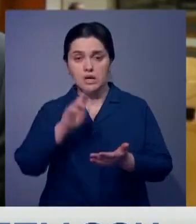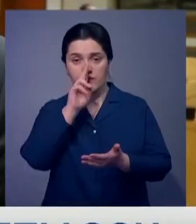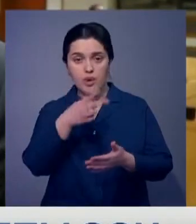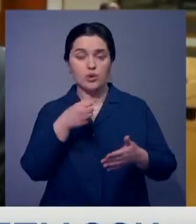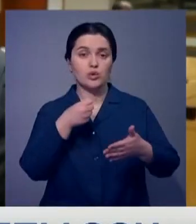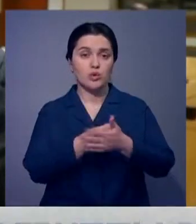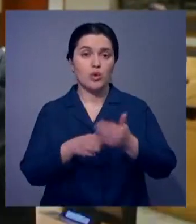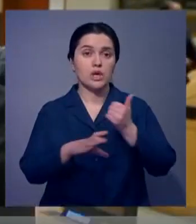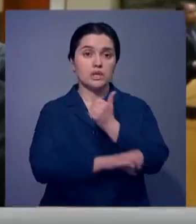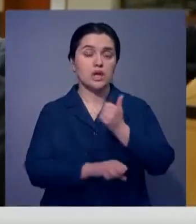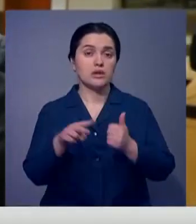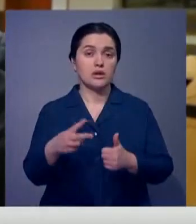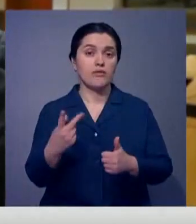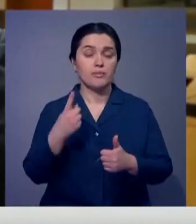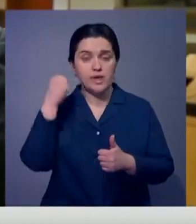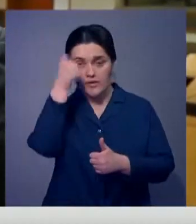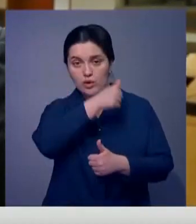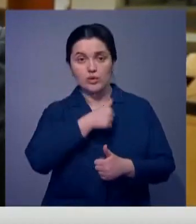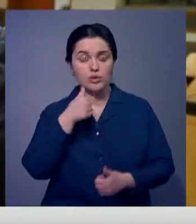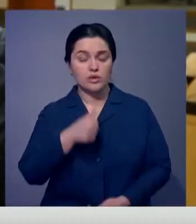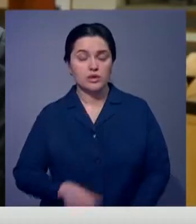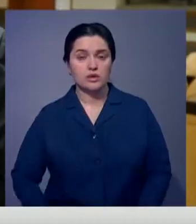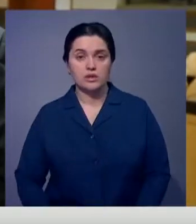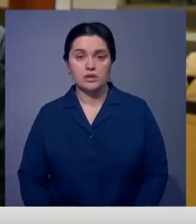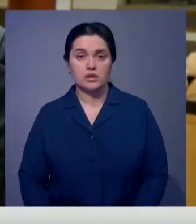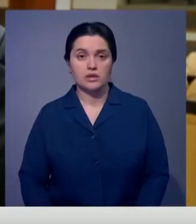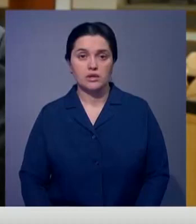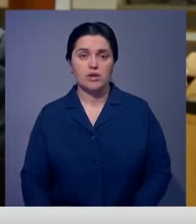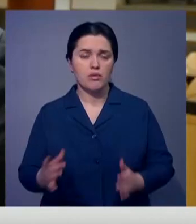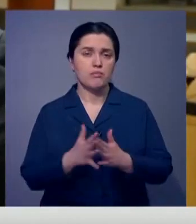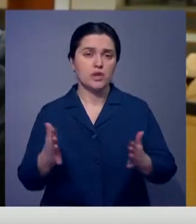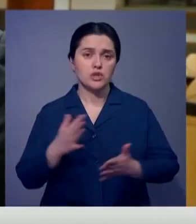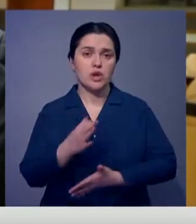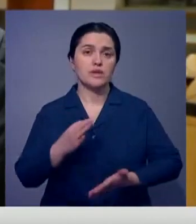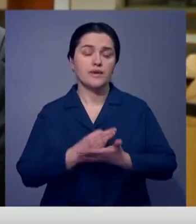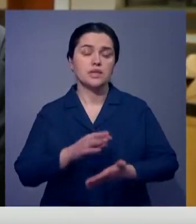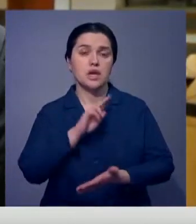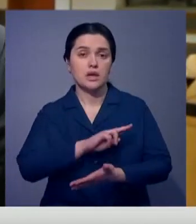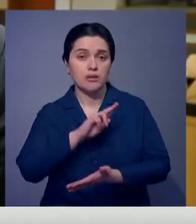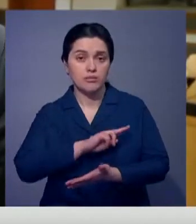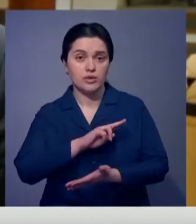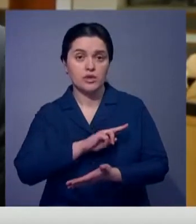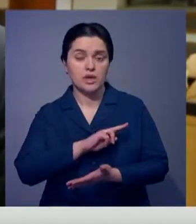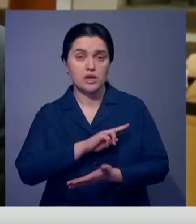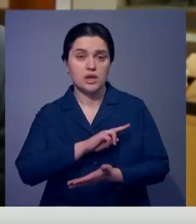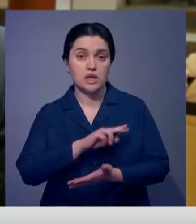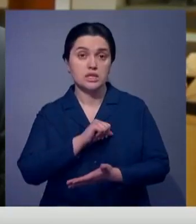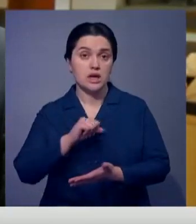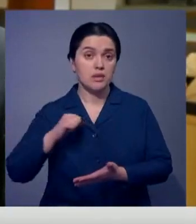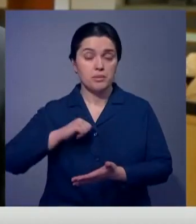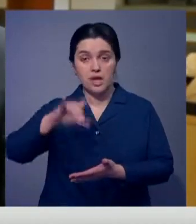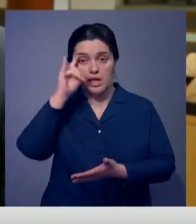конца 2021 года. Это достаточно большая ответственная работа, потому что сам